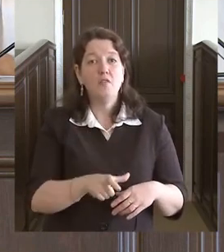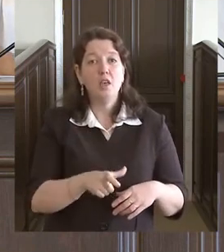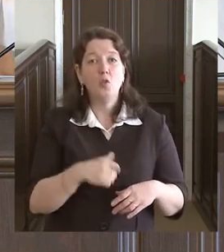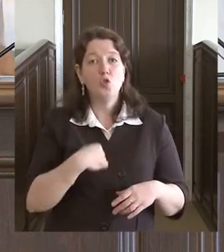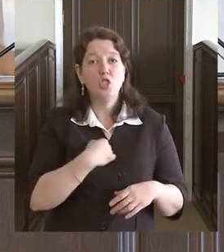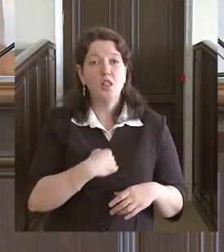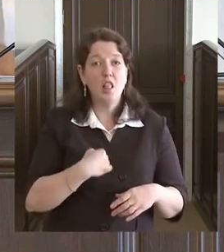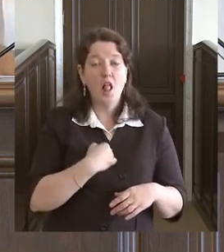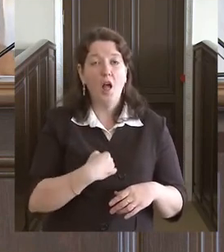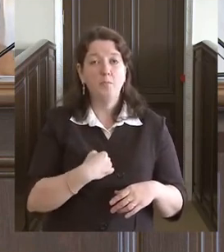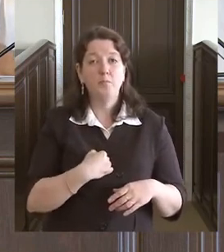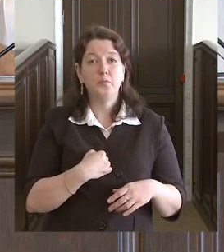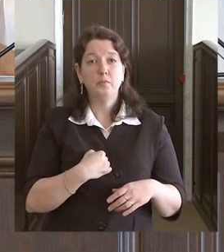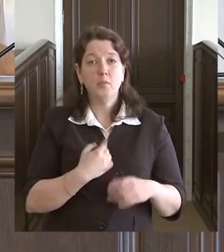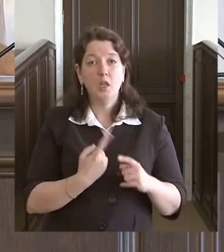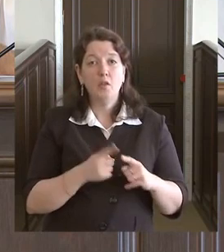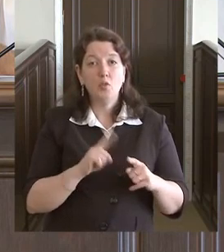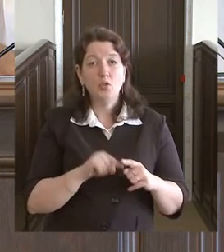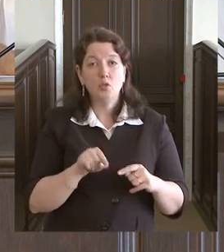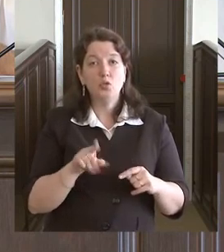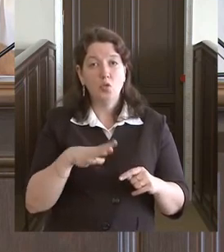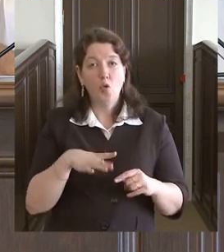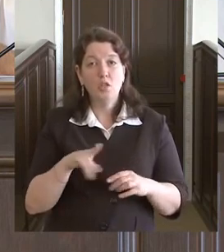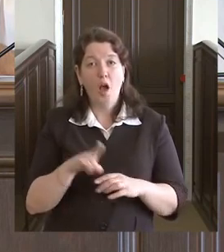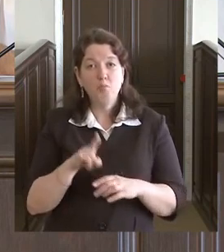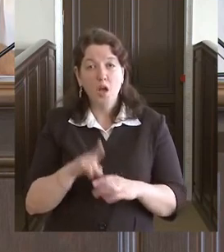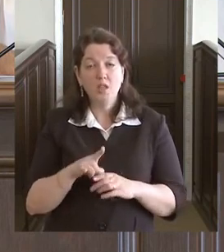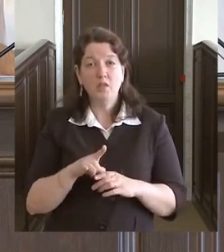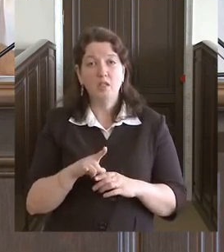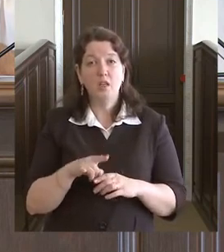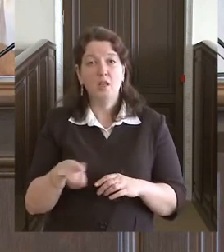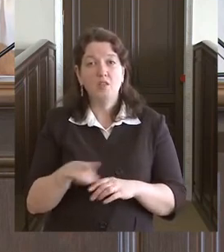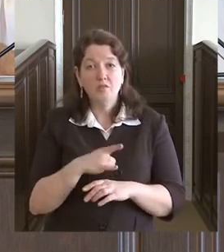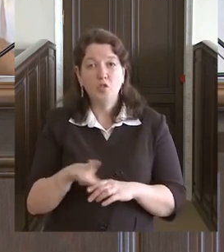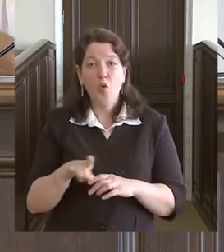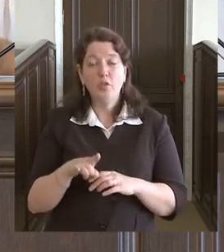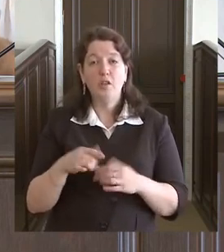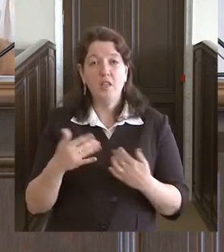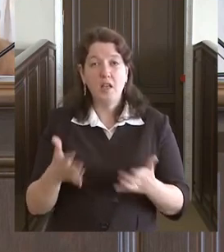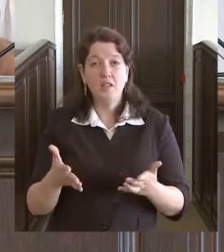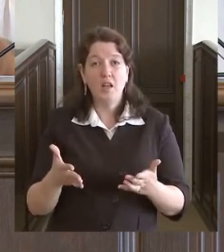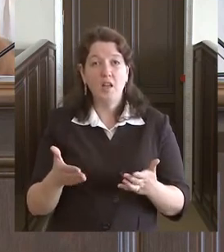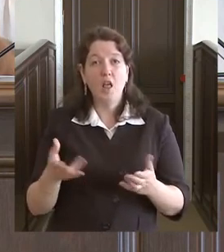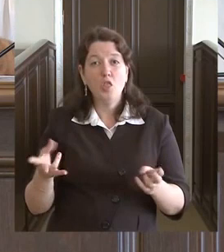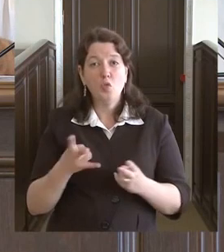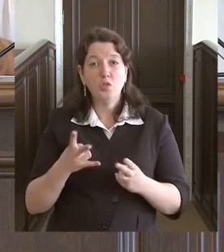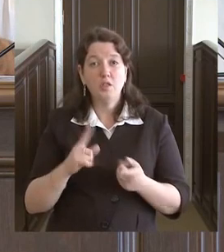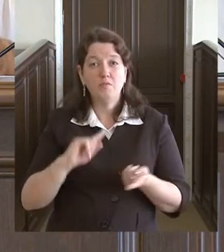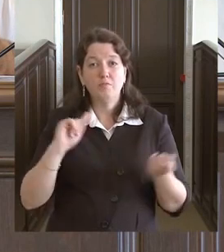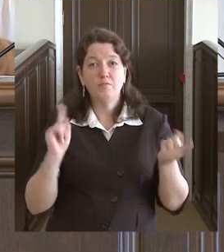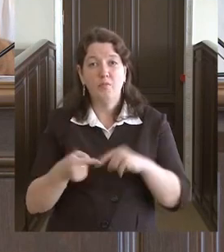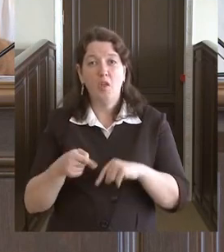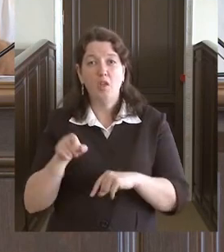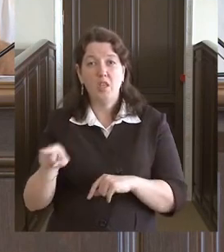желание чеку зла как такового за то что он лукавит вот я его надо так сказать надо бы ему